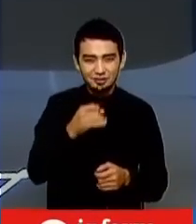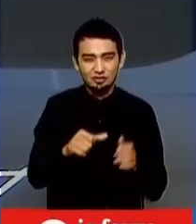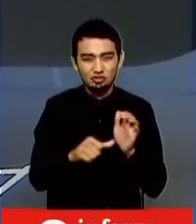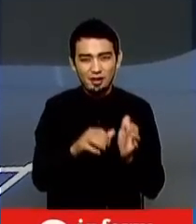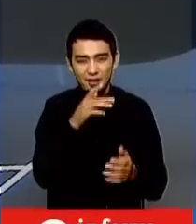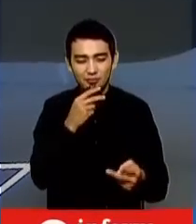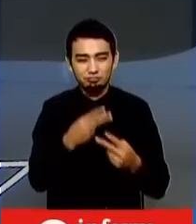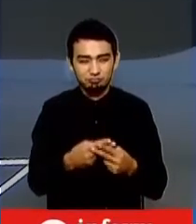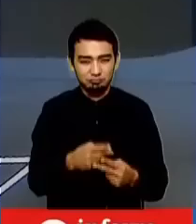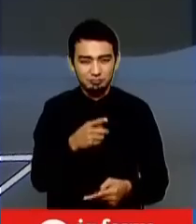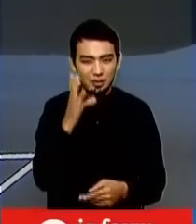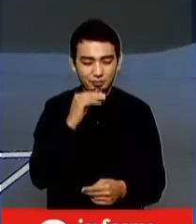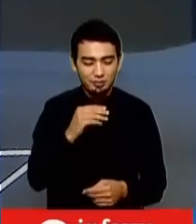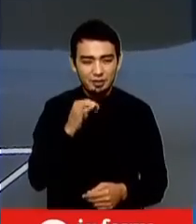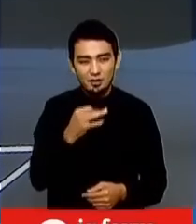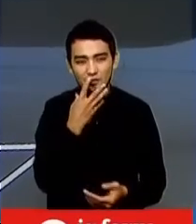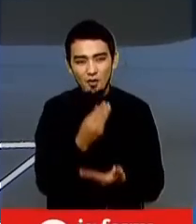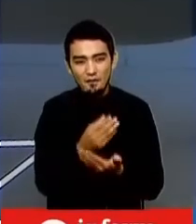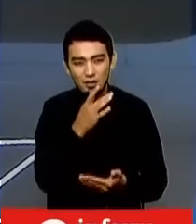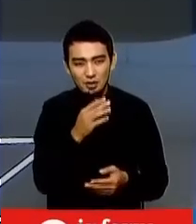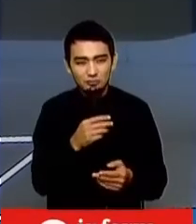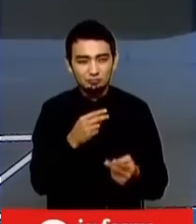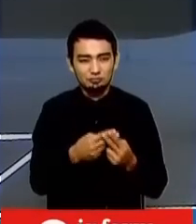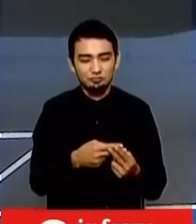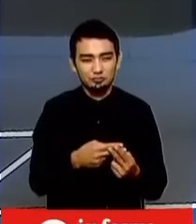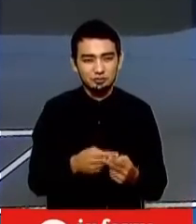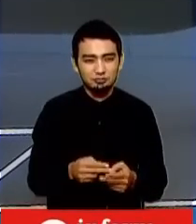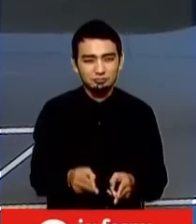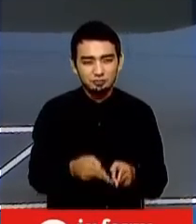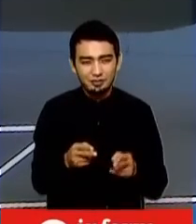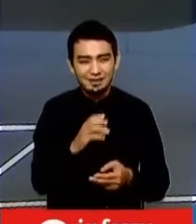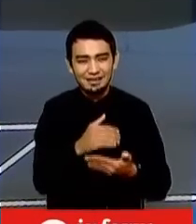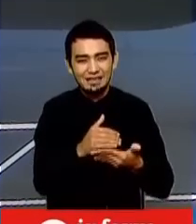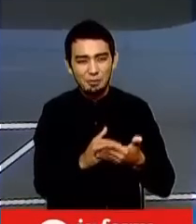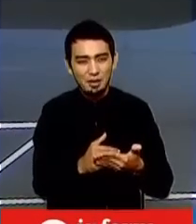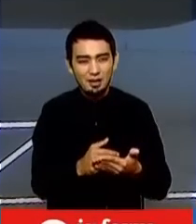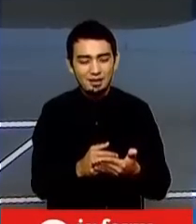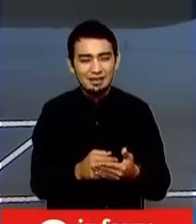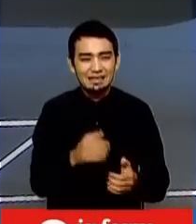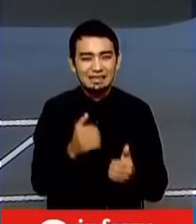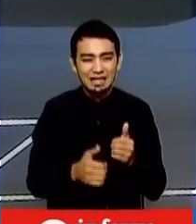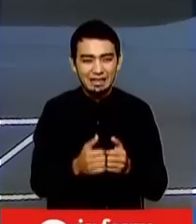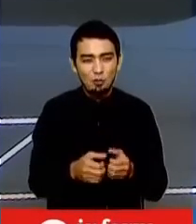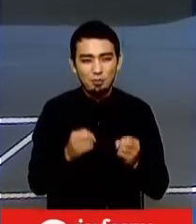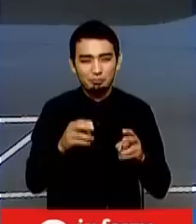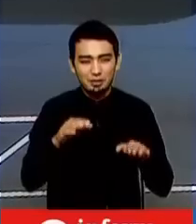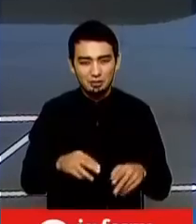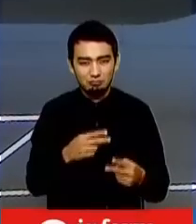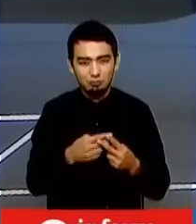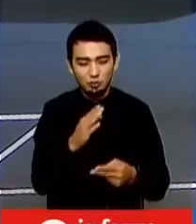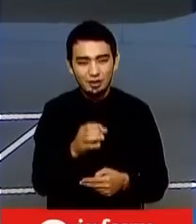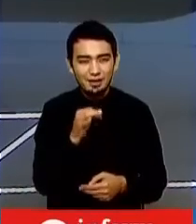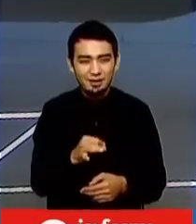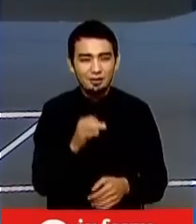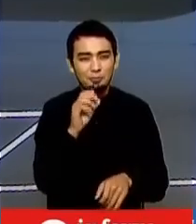тюремного заключения. Отбывать свой срок он будет в учреждении уголовно-исполнительной системы средней безопасности. Оглашая